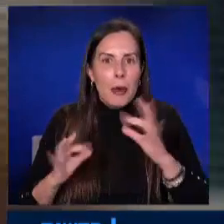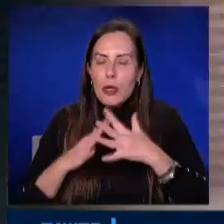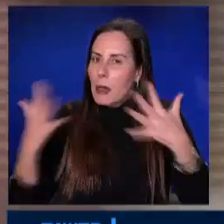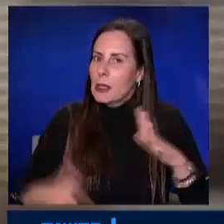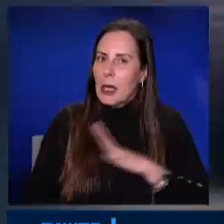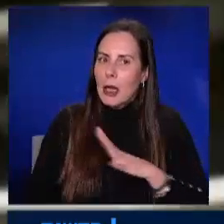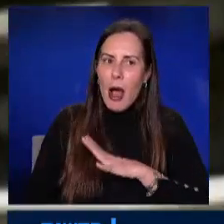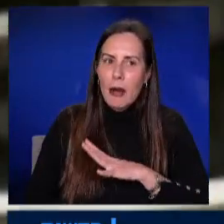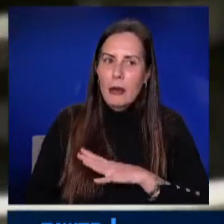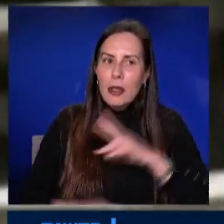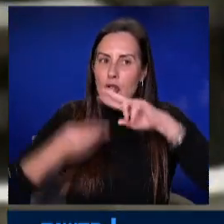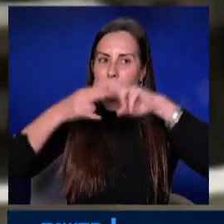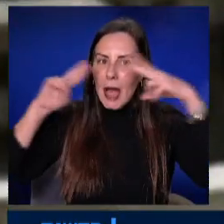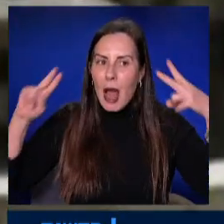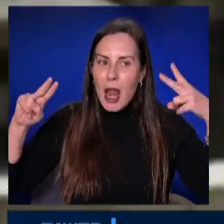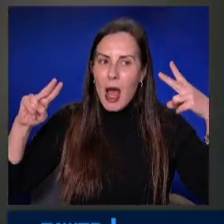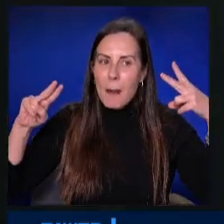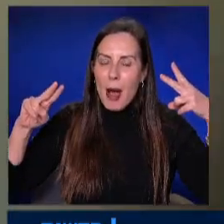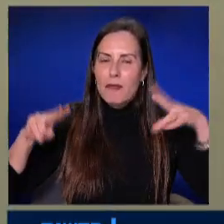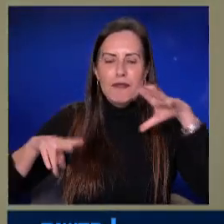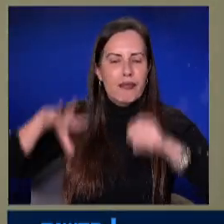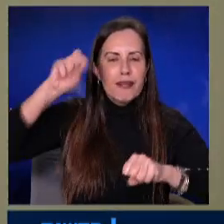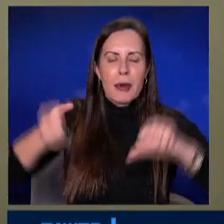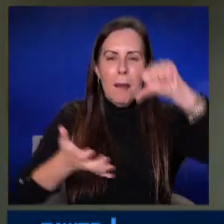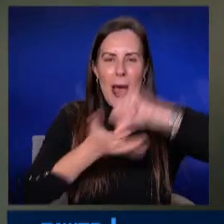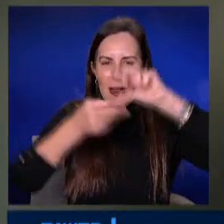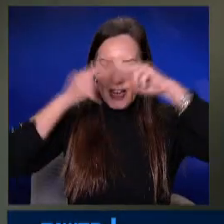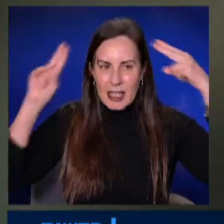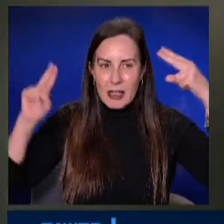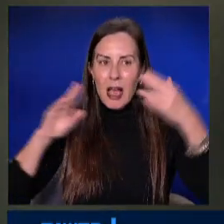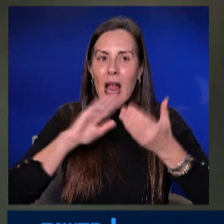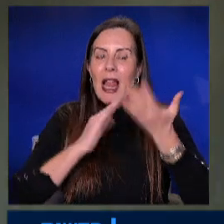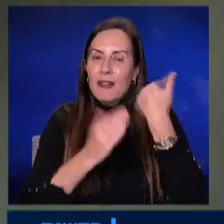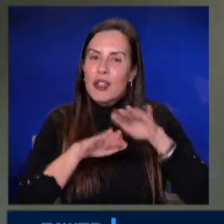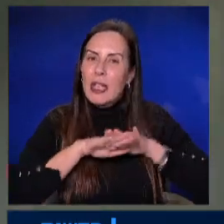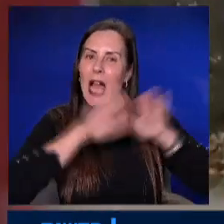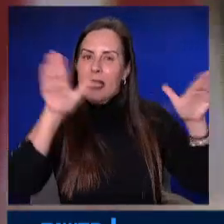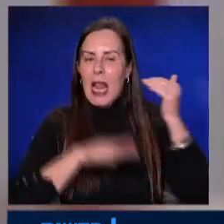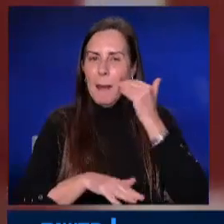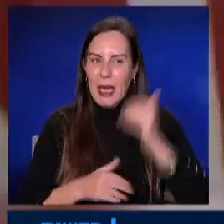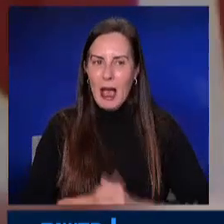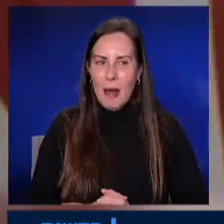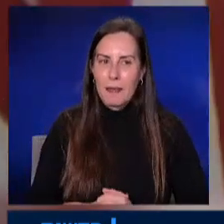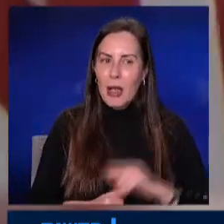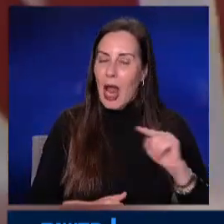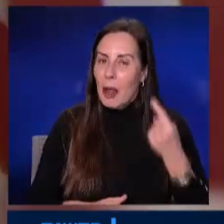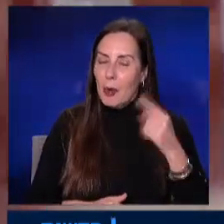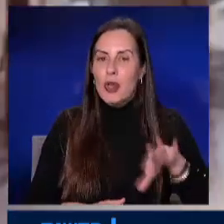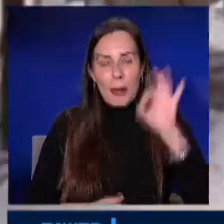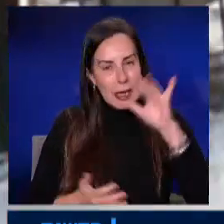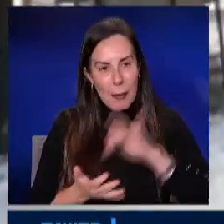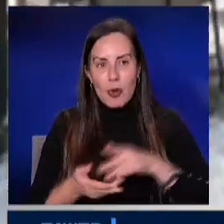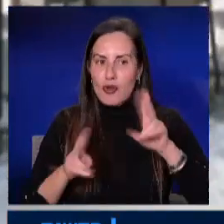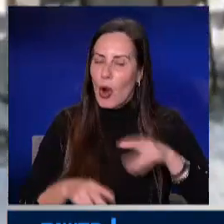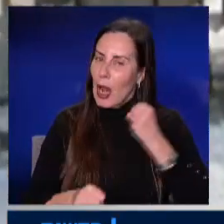גדולה בשעה שהטליבן השלים את ההשתלטות על קאבול לפני שעלתה על טיסה לאמריקה. למרות שמצאה מקום שבו